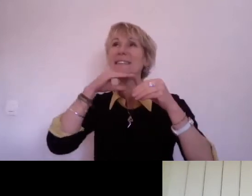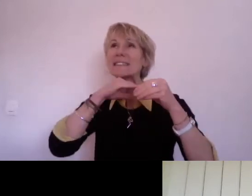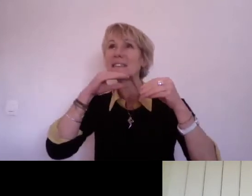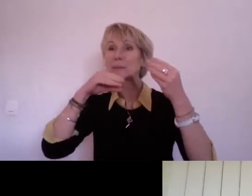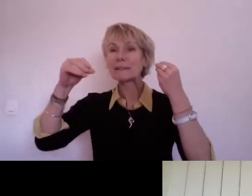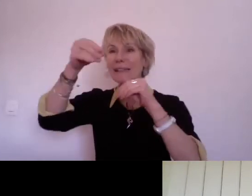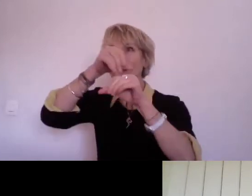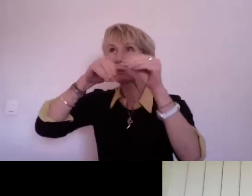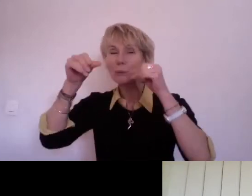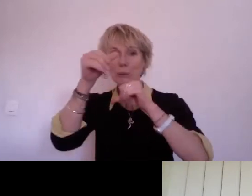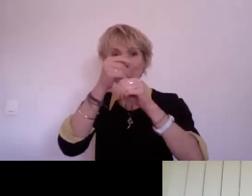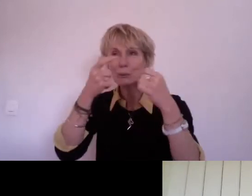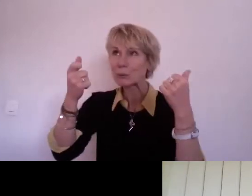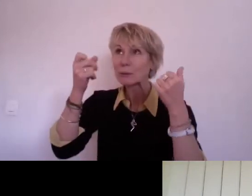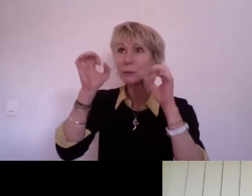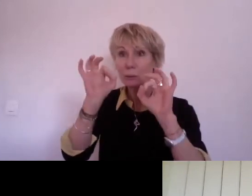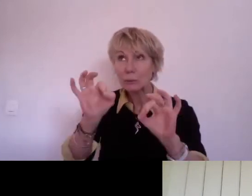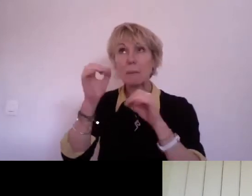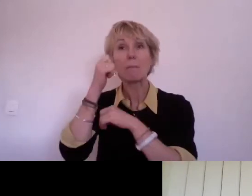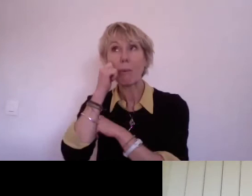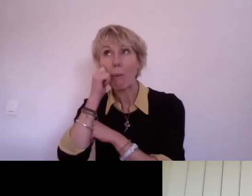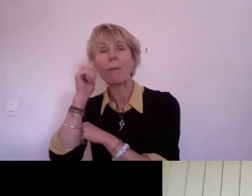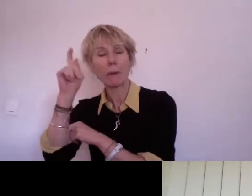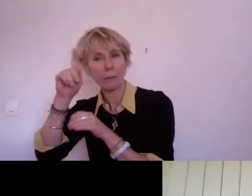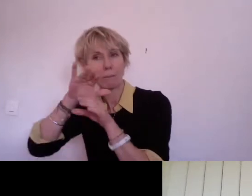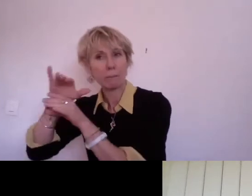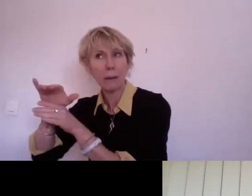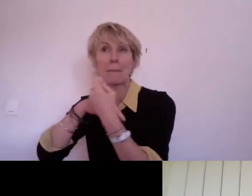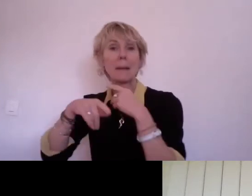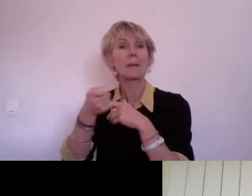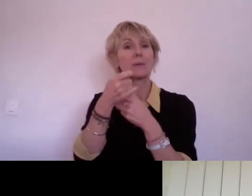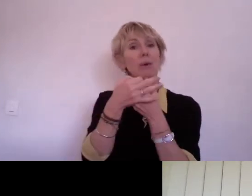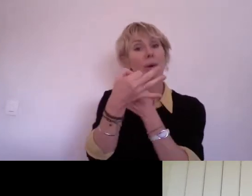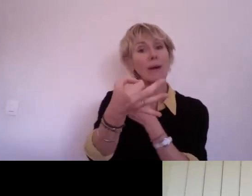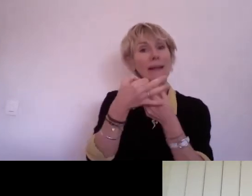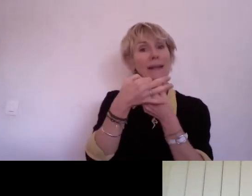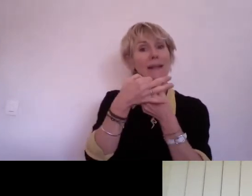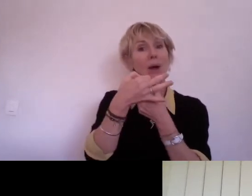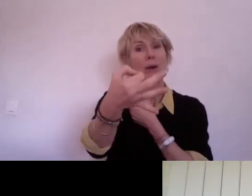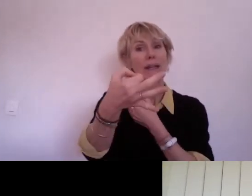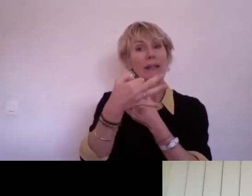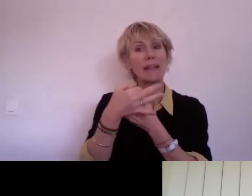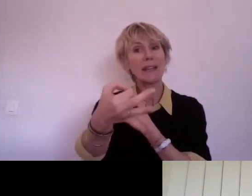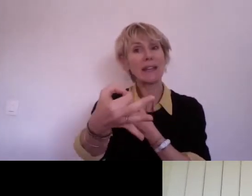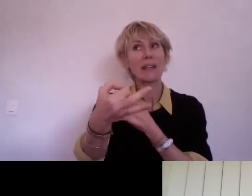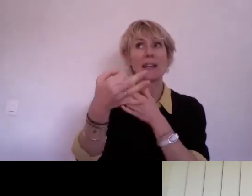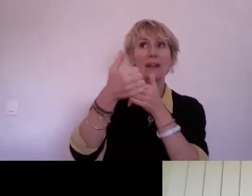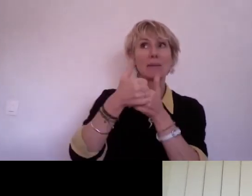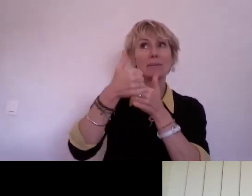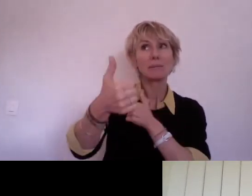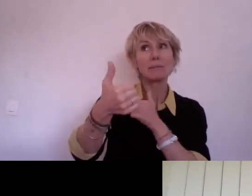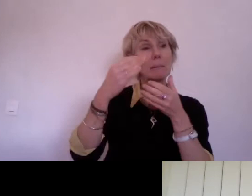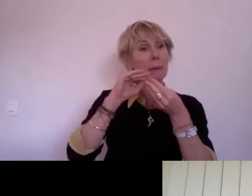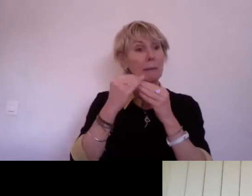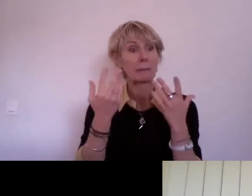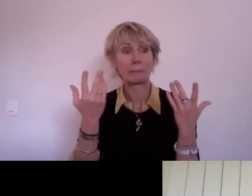découverte sensorielle. Par contre, en ligne, on touche évidemment donc beaucoup de personnes l'ont dit, on touche des visiteurs qui ne